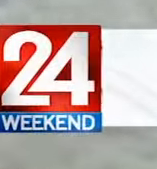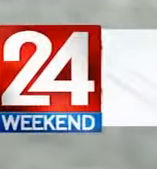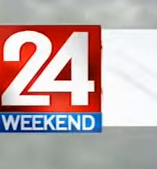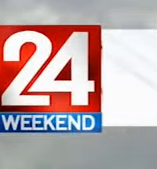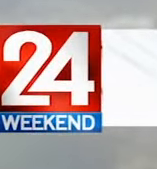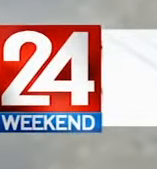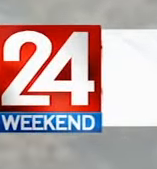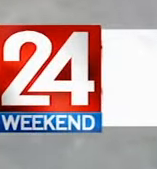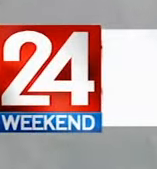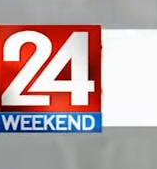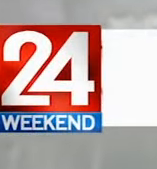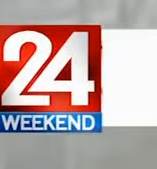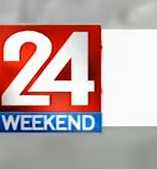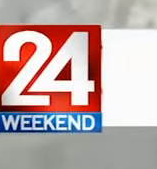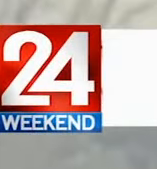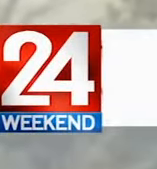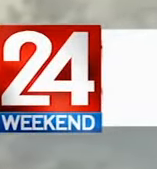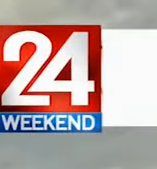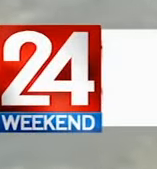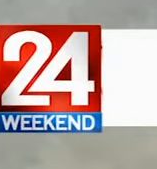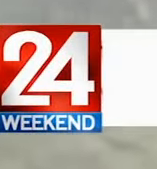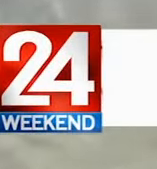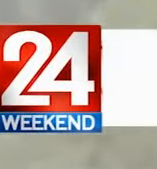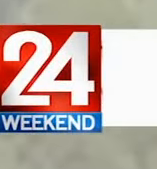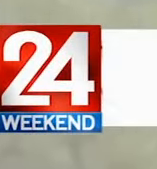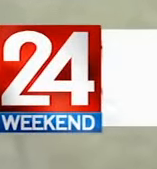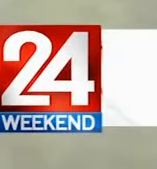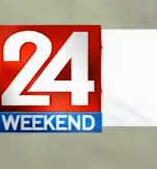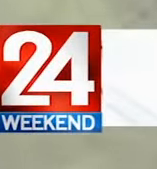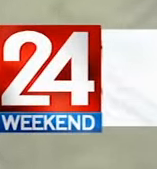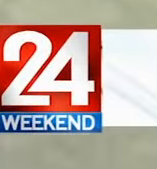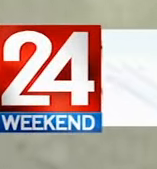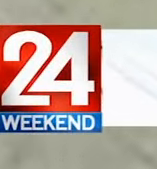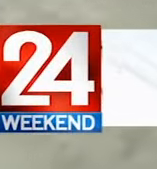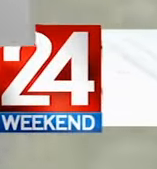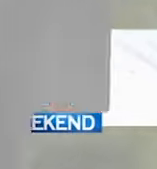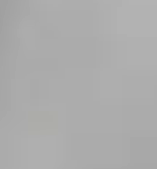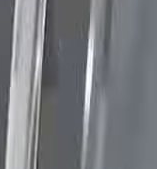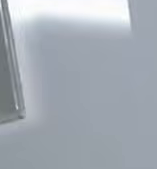gagala? Hold your breath para sa mga breathtaking views sa Luzon.